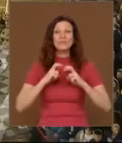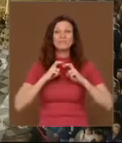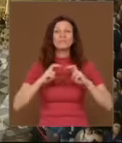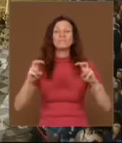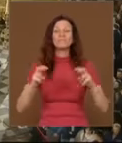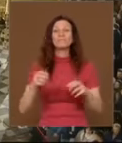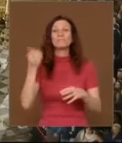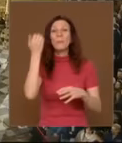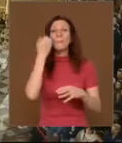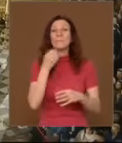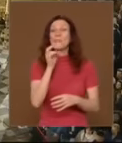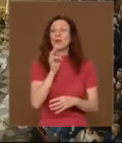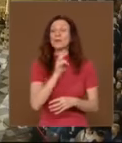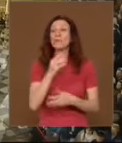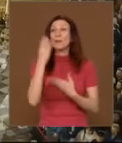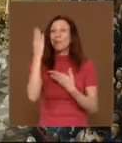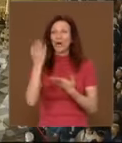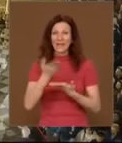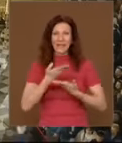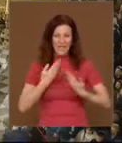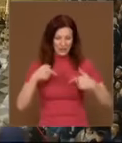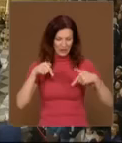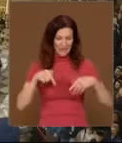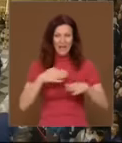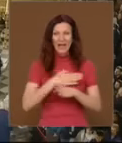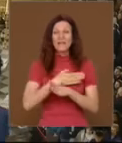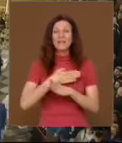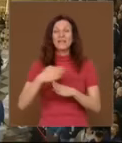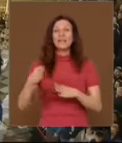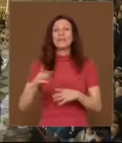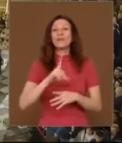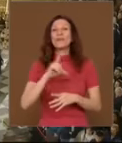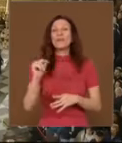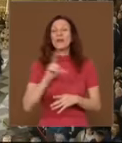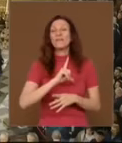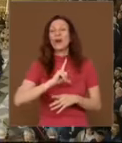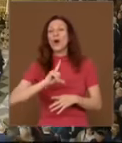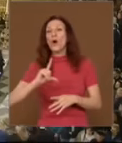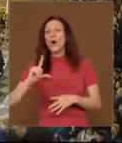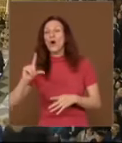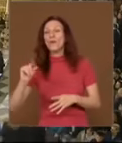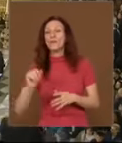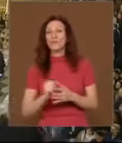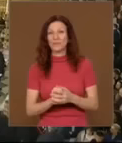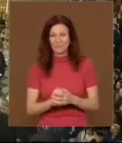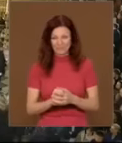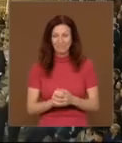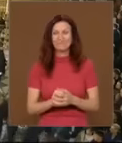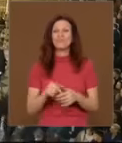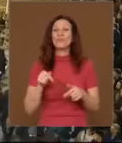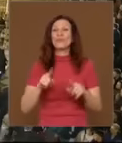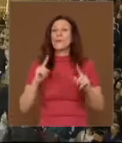благословен Бог наш, всегда ни присно и във веки веков.